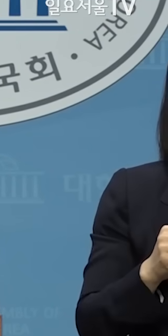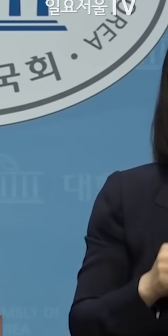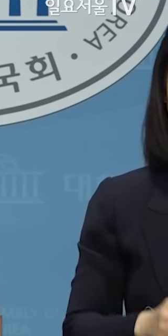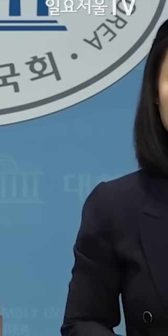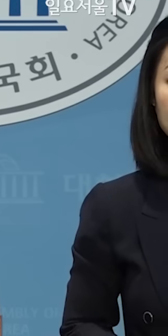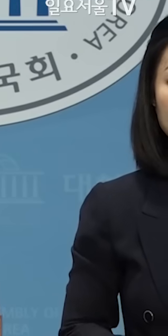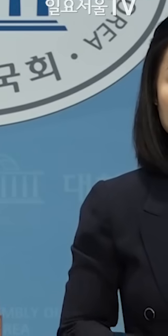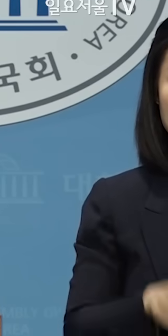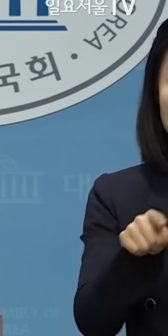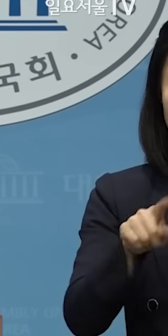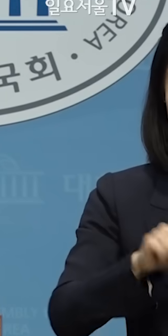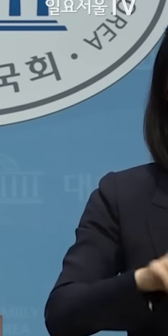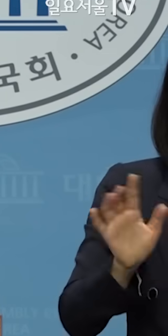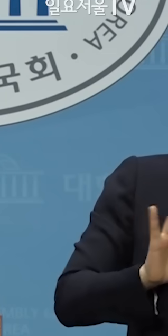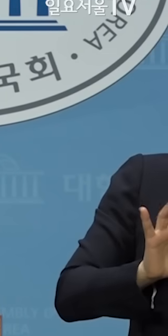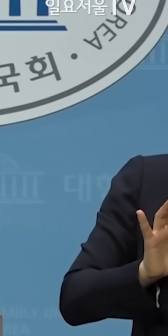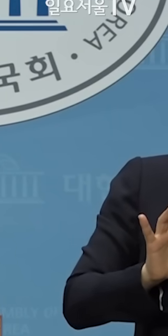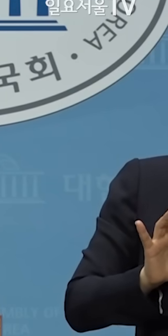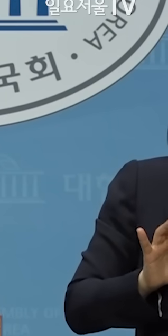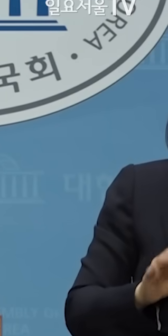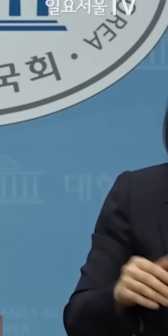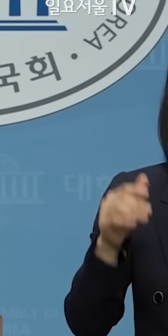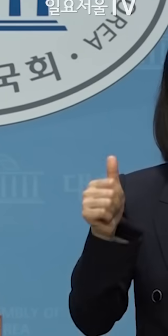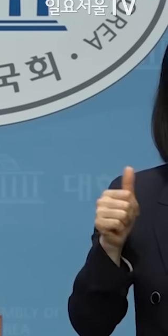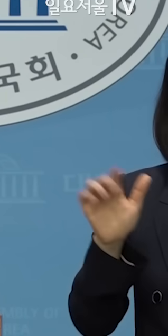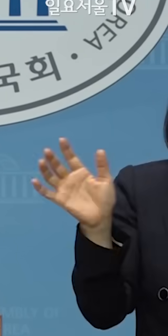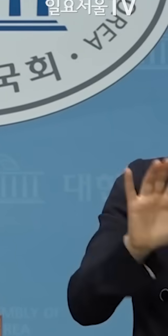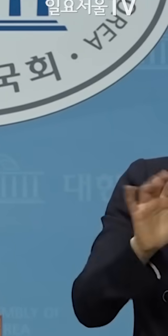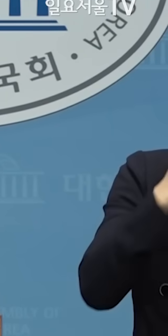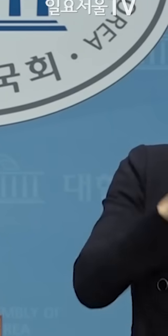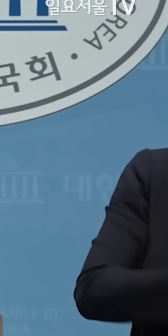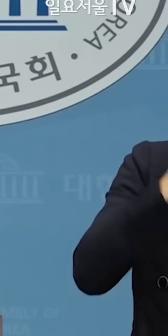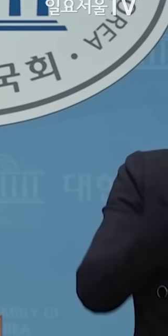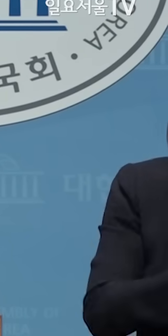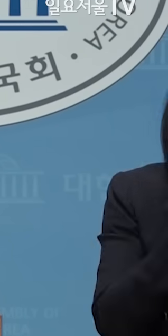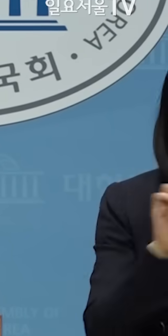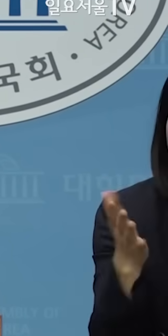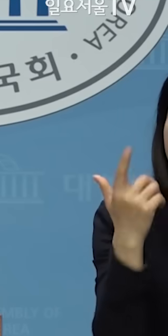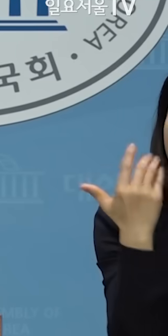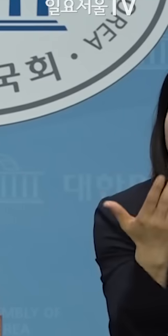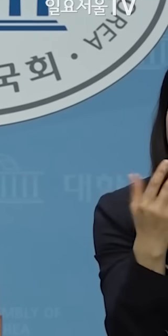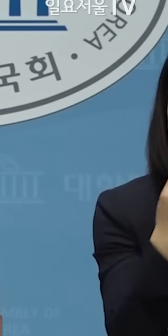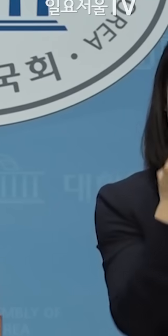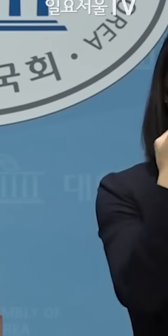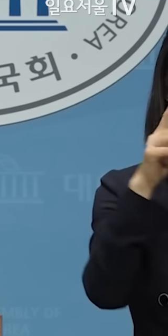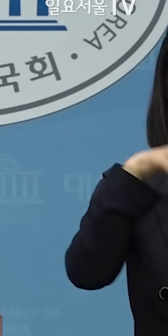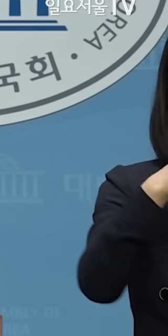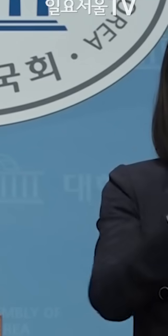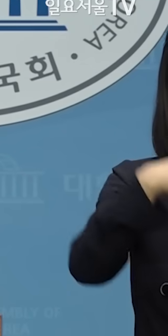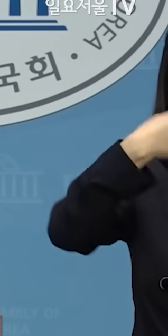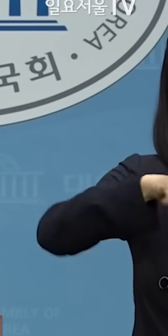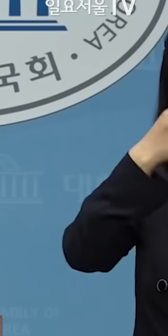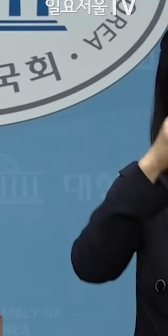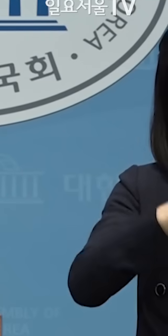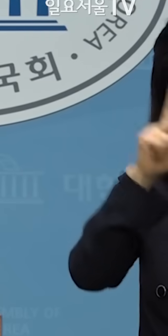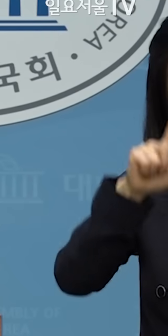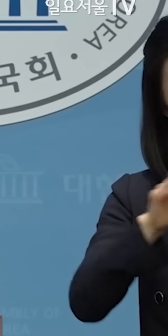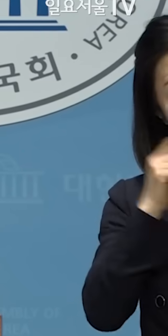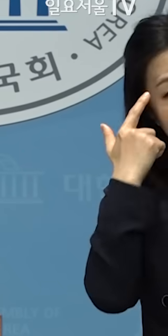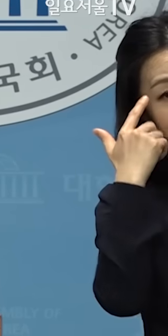증명되었습니다이를 부정하며 판결이 부당하다고 하는 것이 서울대학교에서 법을 가르치던 교수의